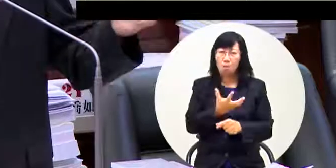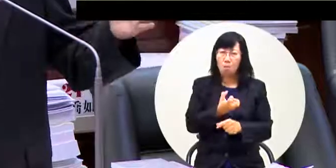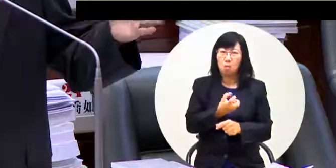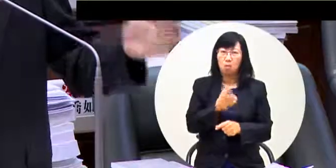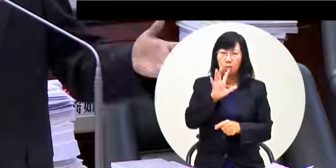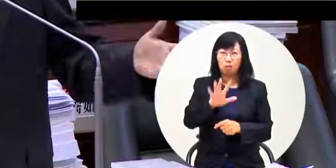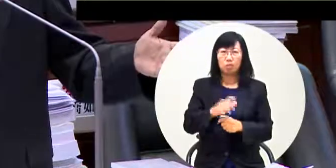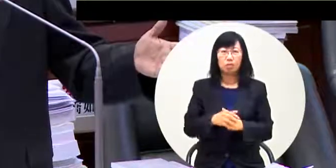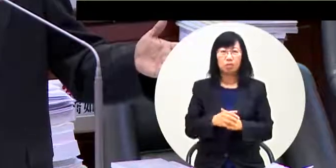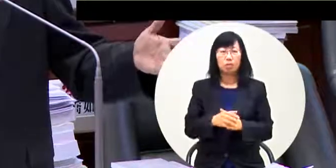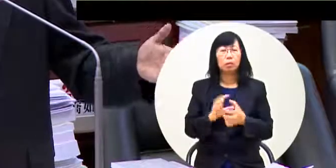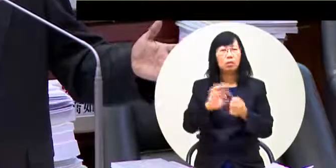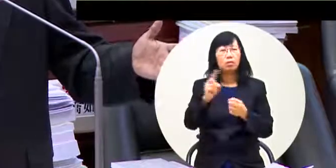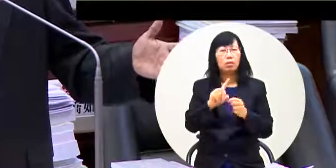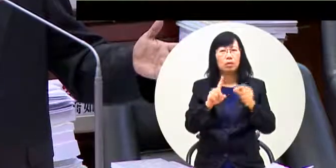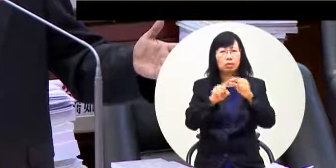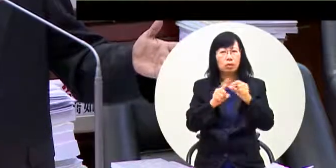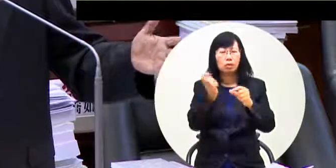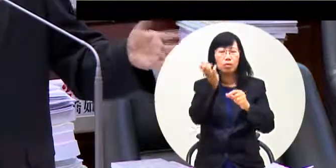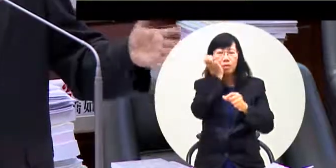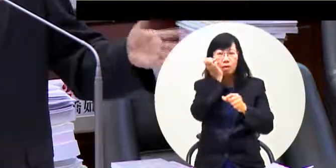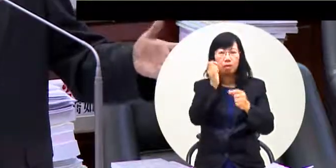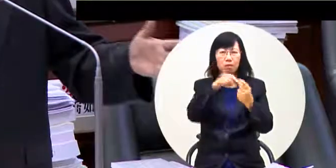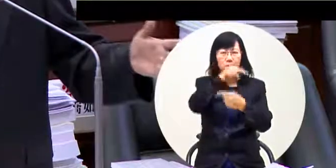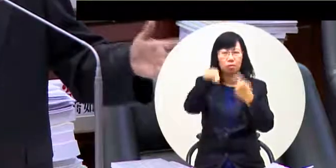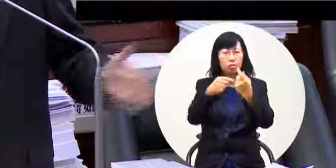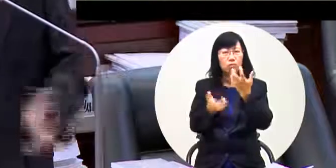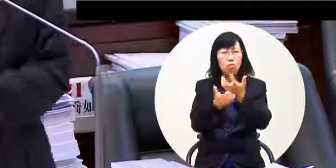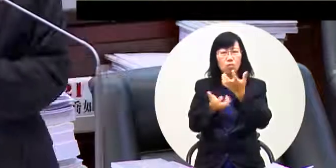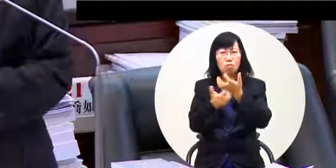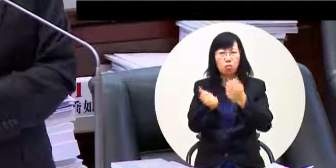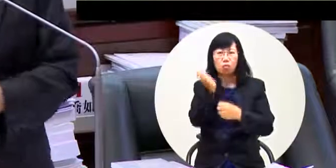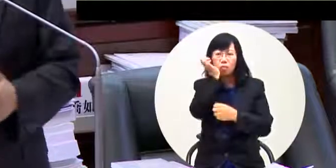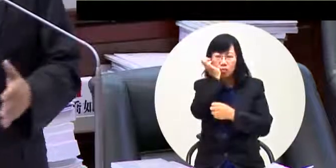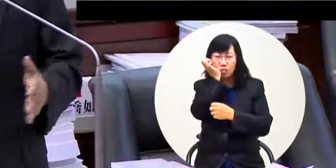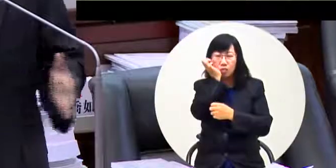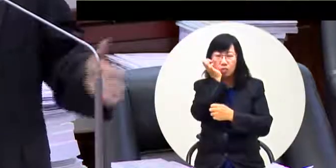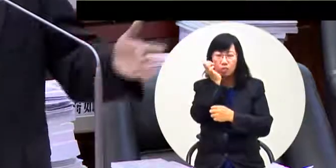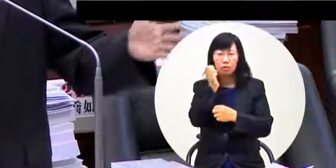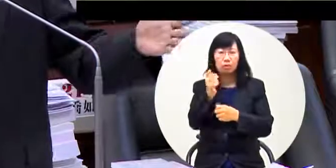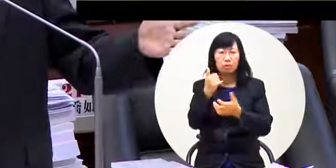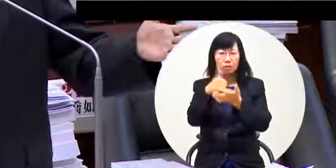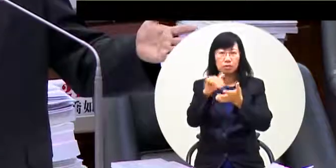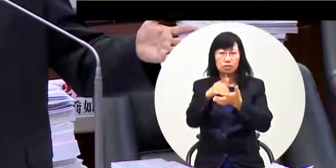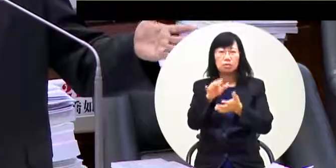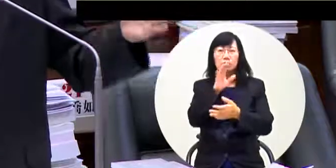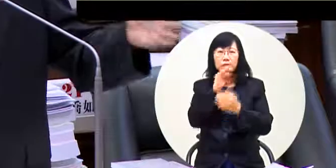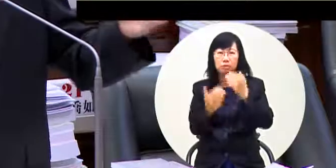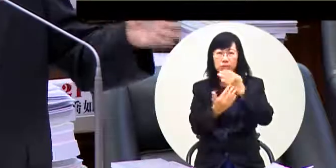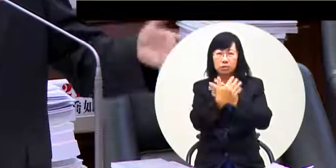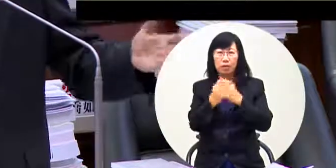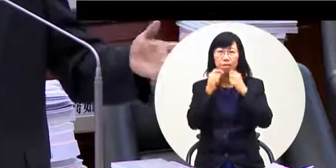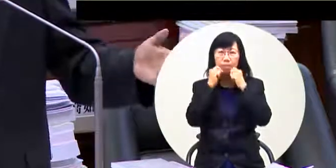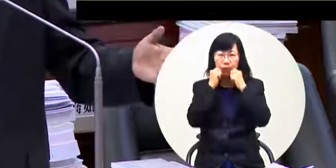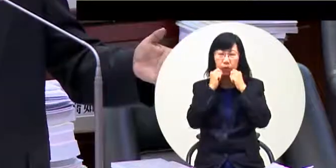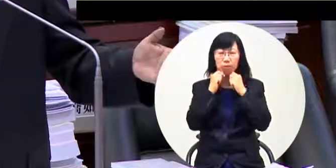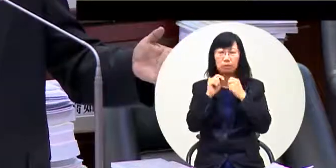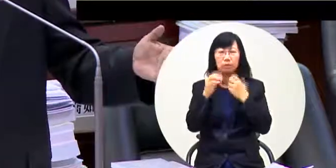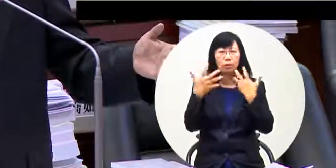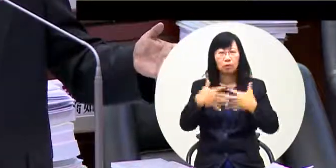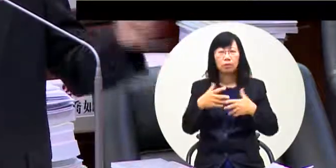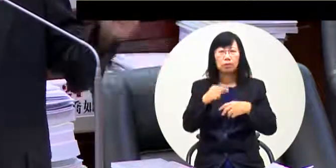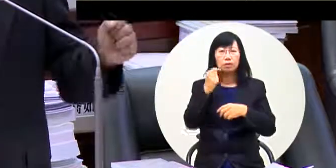石都是一个产品，但是所有学术都里啊塞来塞去，我们没有办法解决，它是一个企业的